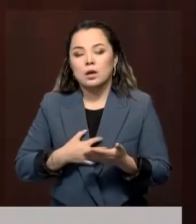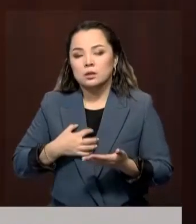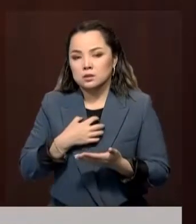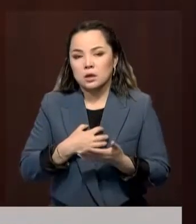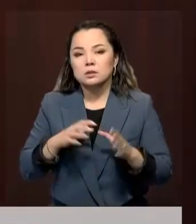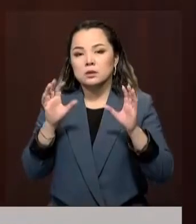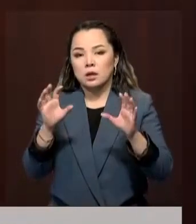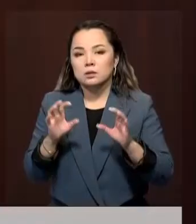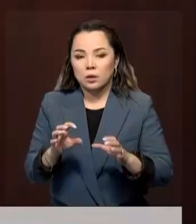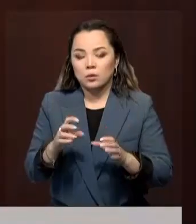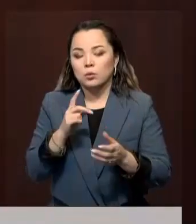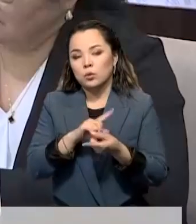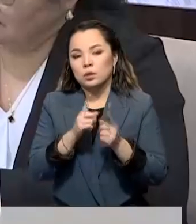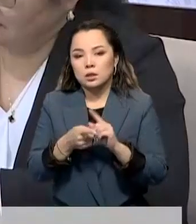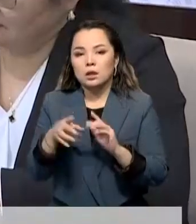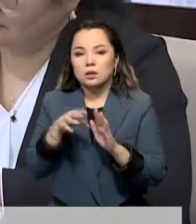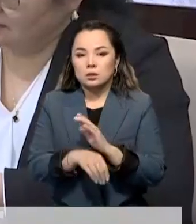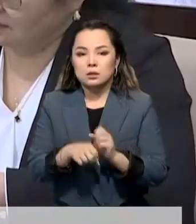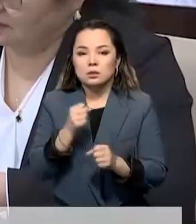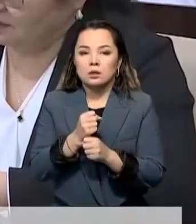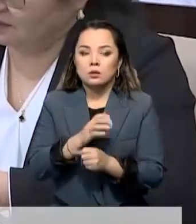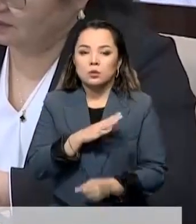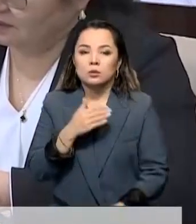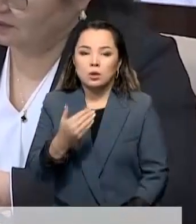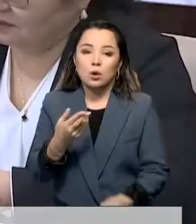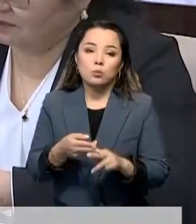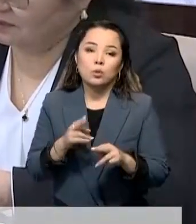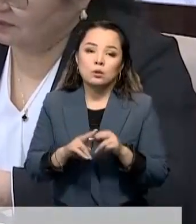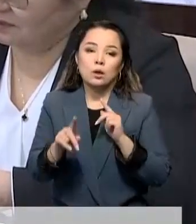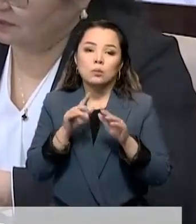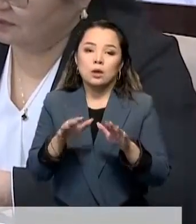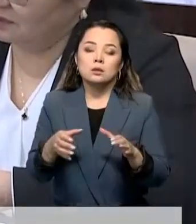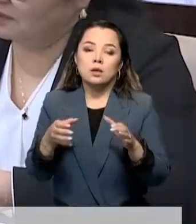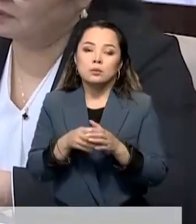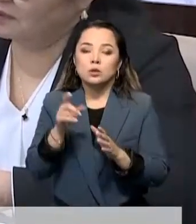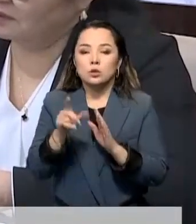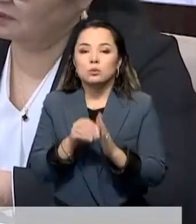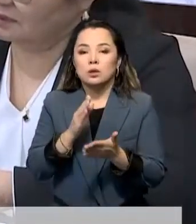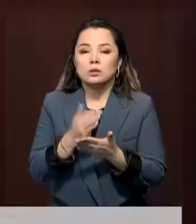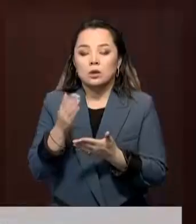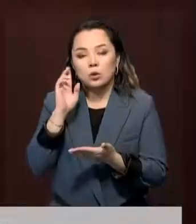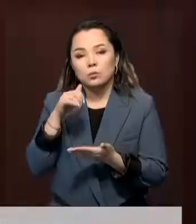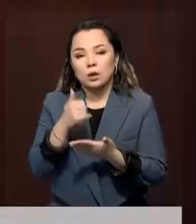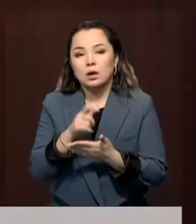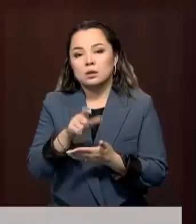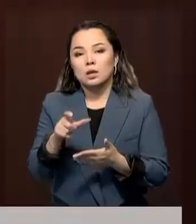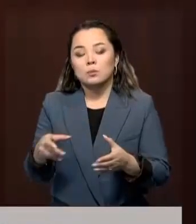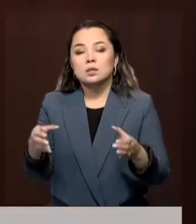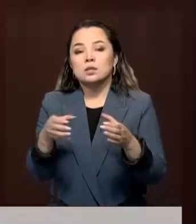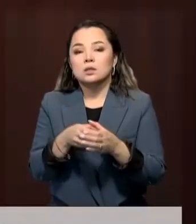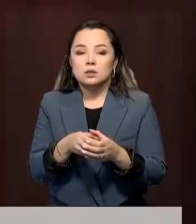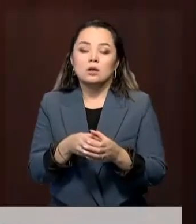маңызды заңнамалық өзгерістер енгізілді. Бұл парламент депутаттары үкімет және азаматтық